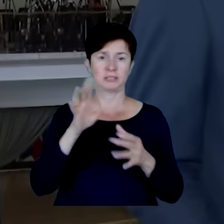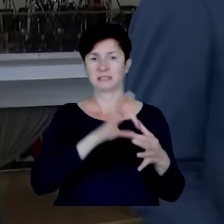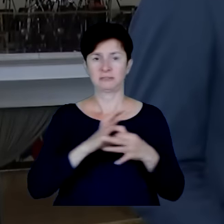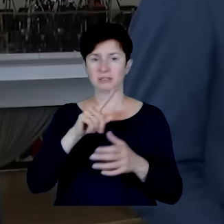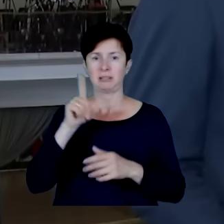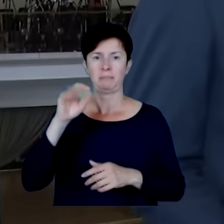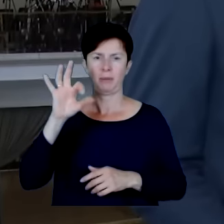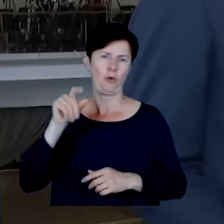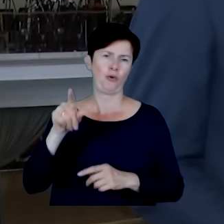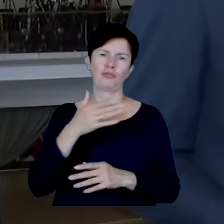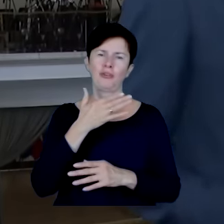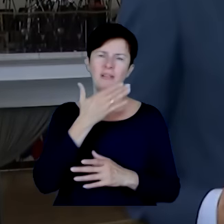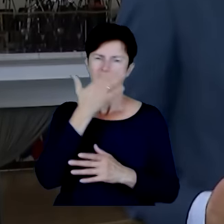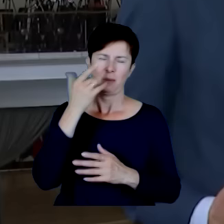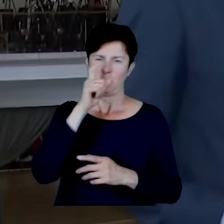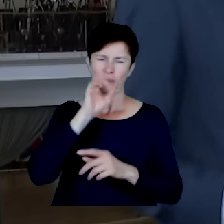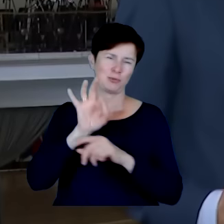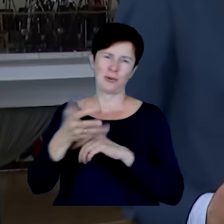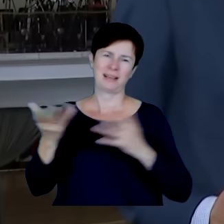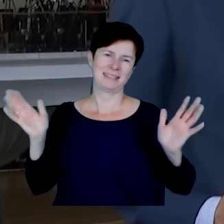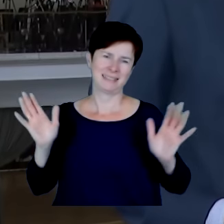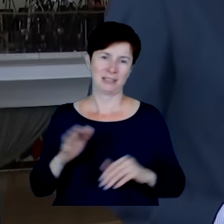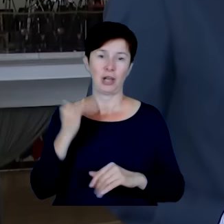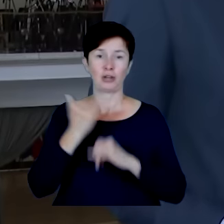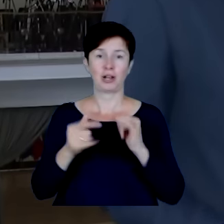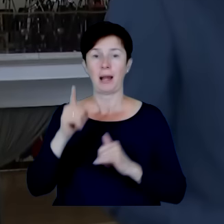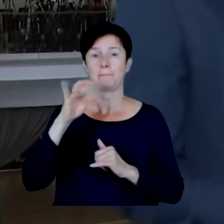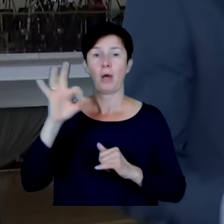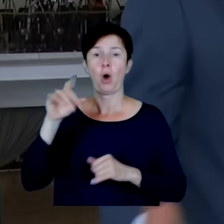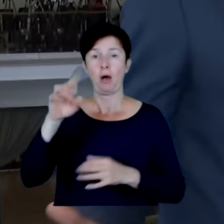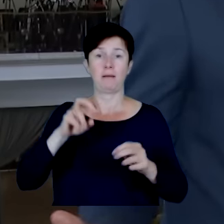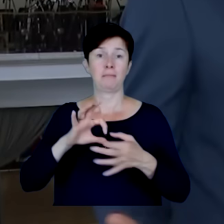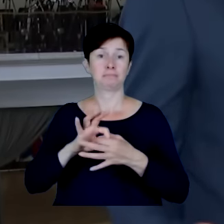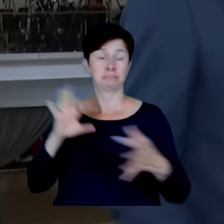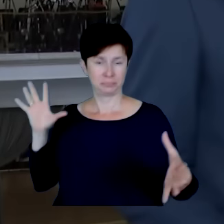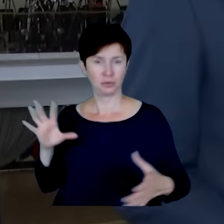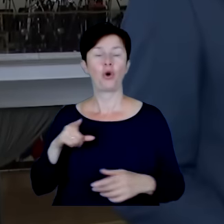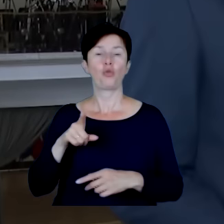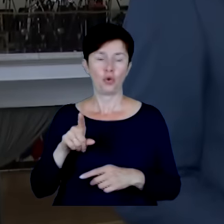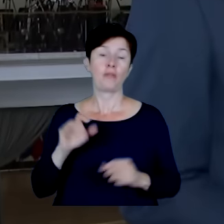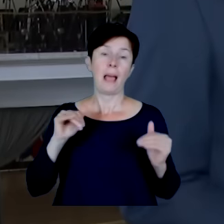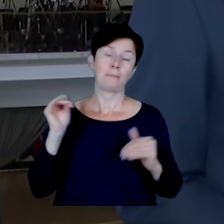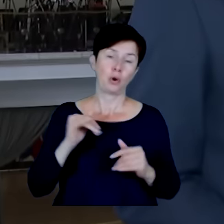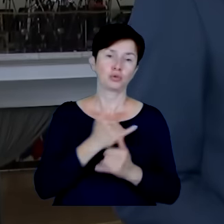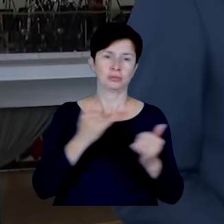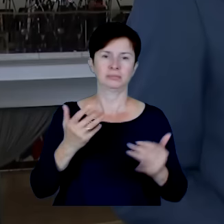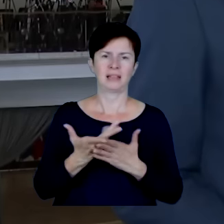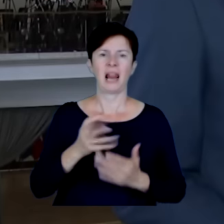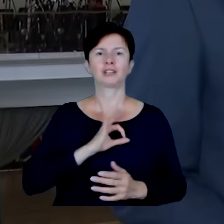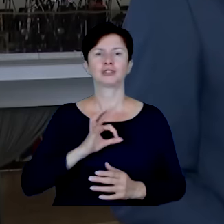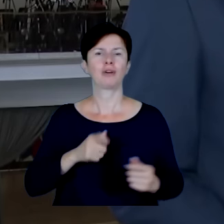nic ci nie grozi. Wtedy ci zacznie coś grozić, jak wyjdziesz z Platformy. Więc widzimy, że dla swoich absolutnie pełna